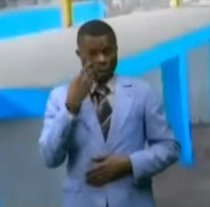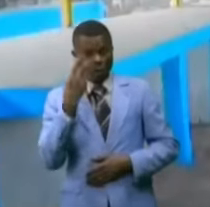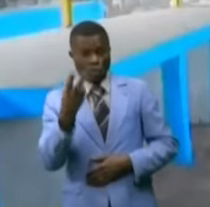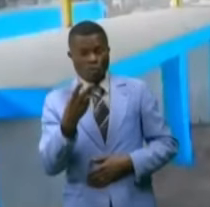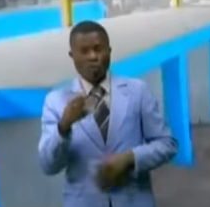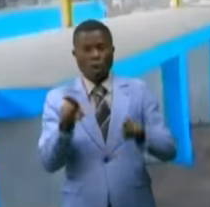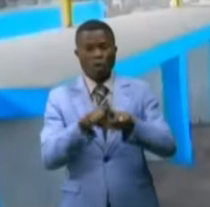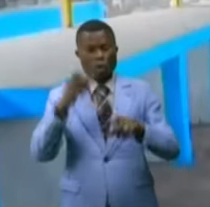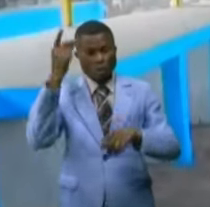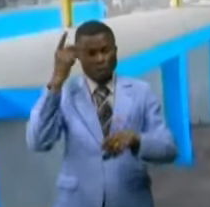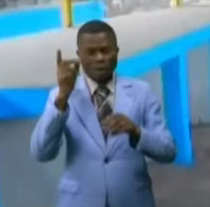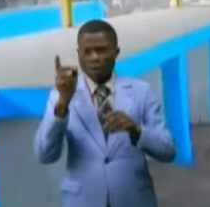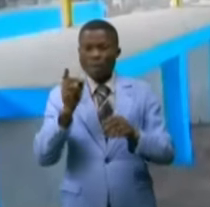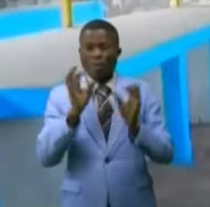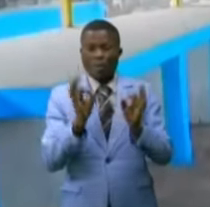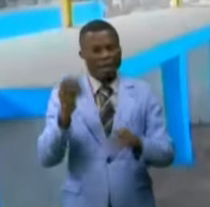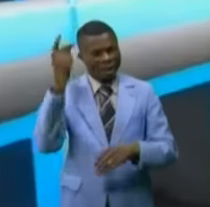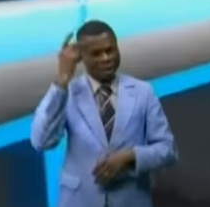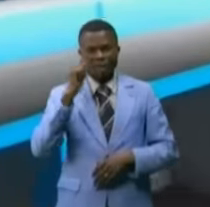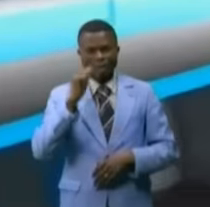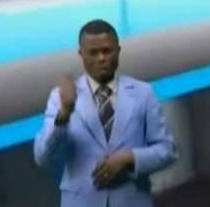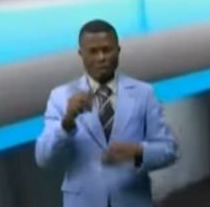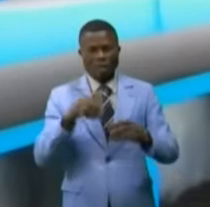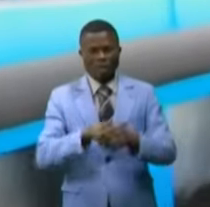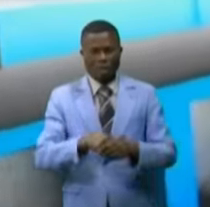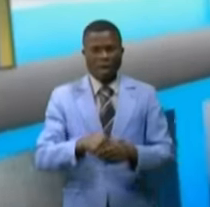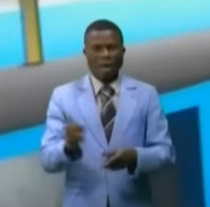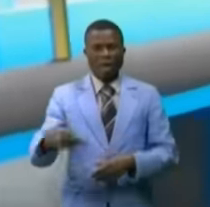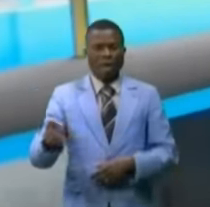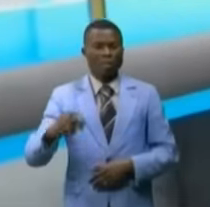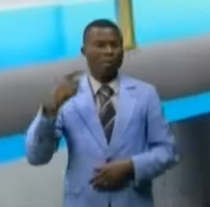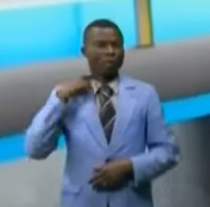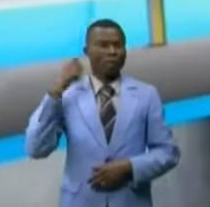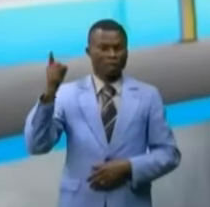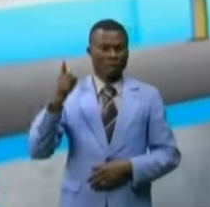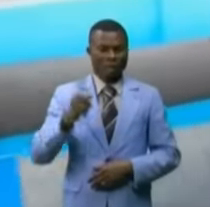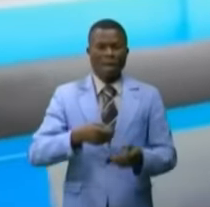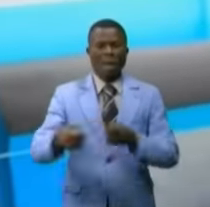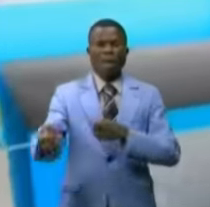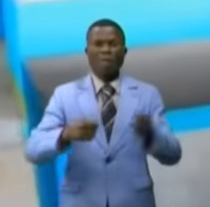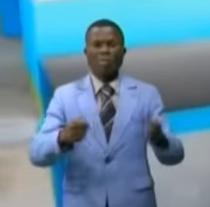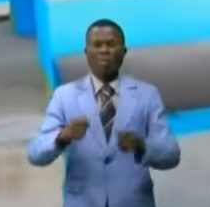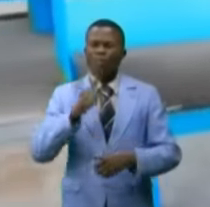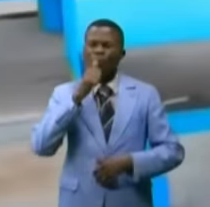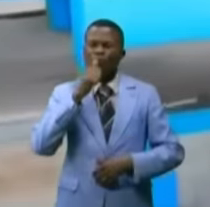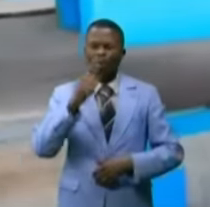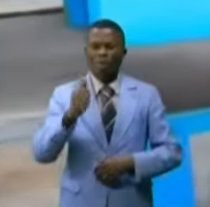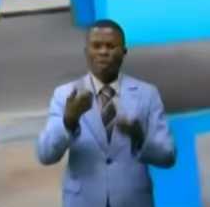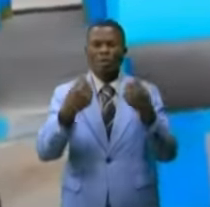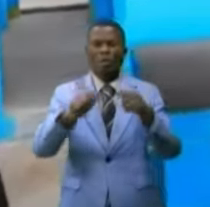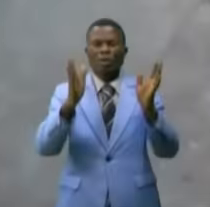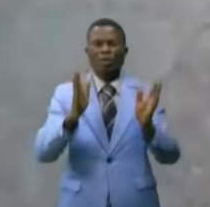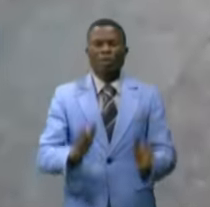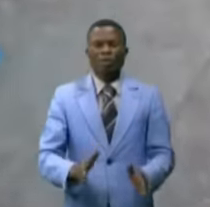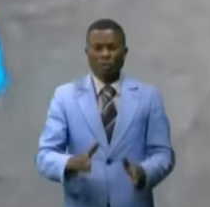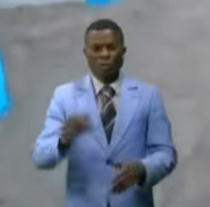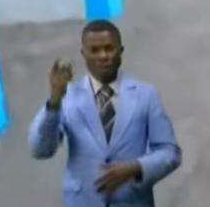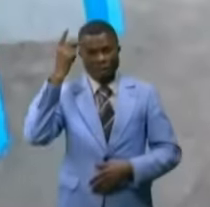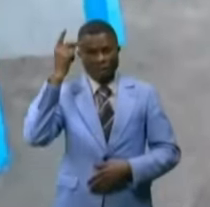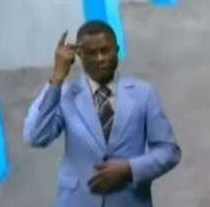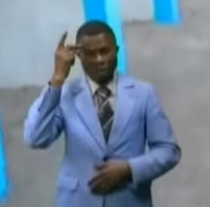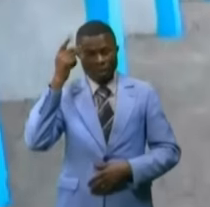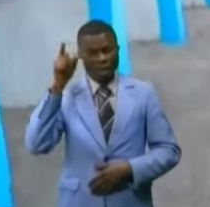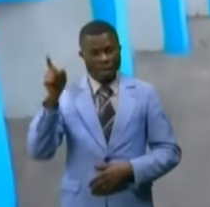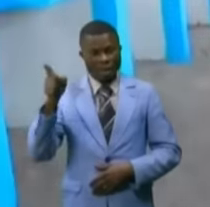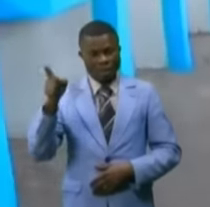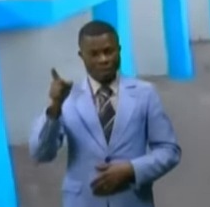sommes bel et bien à Kasongolunda, dans la province du Kwango. Ce marché moderne, pour les vendeurs du marché central de ce